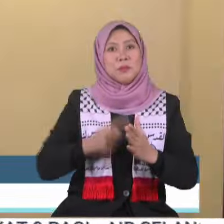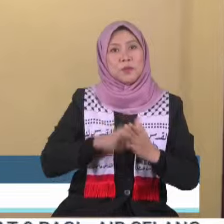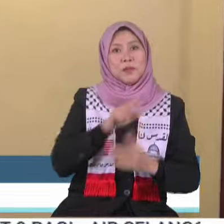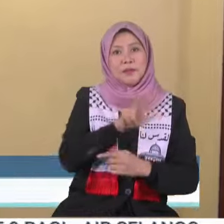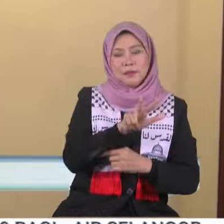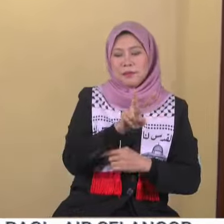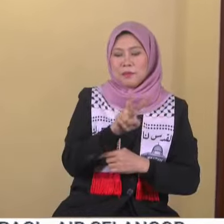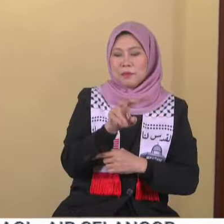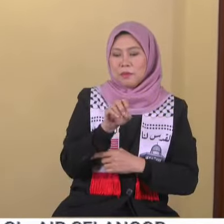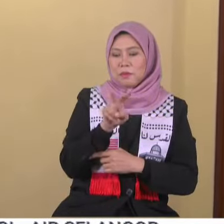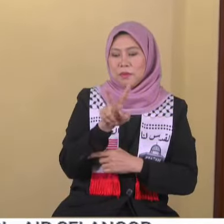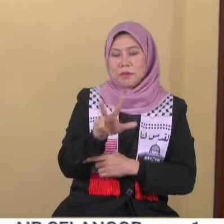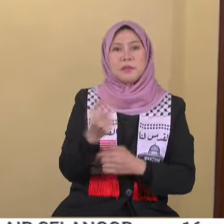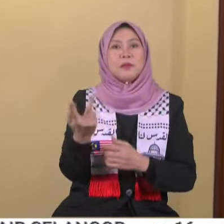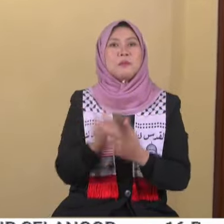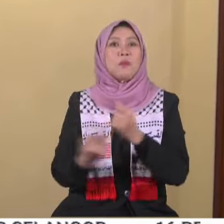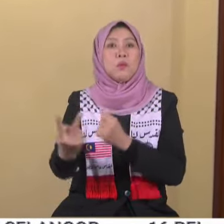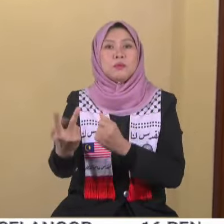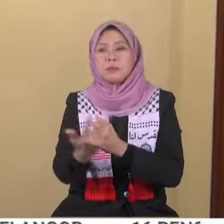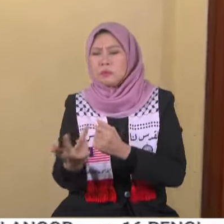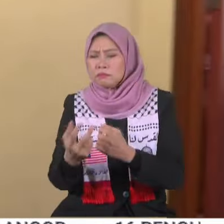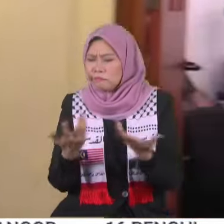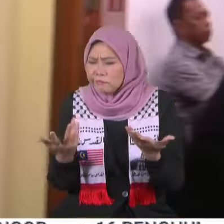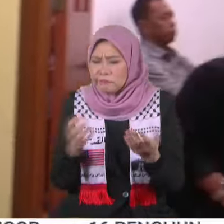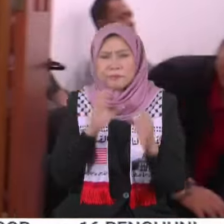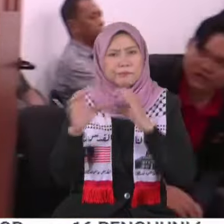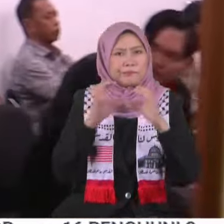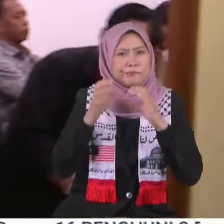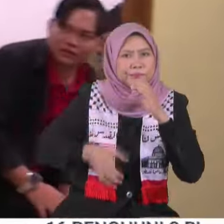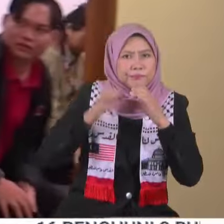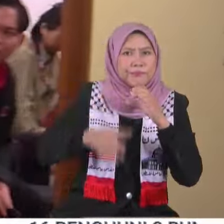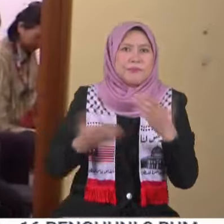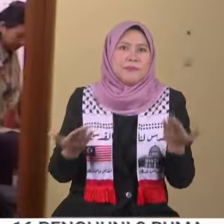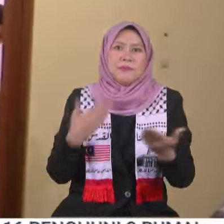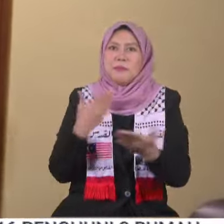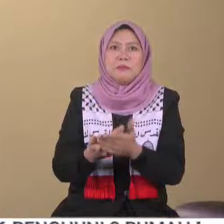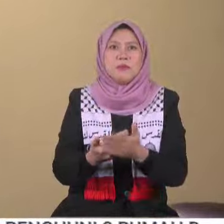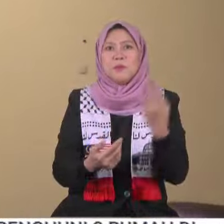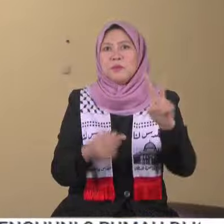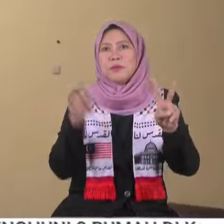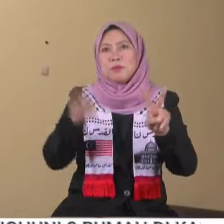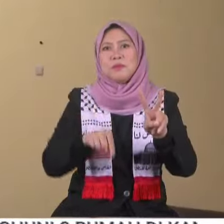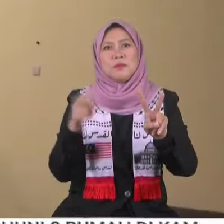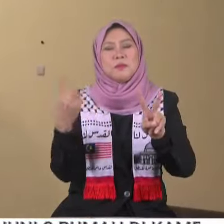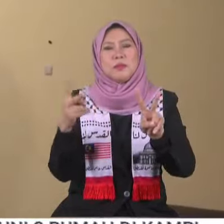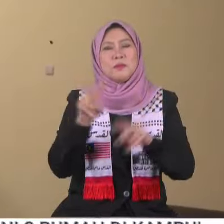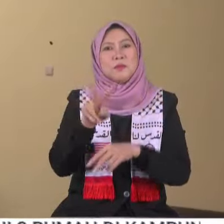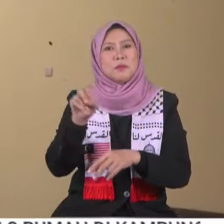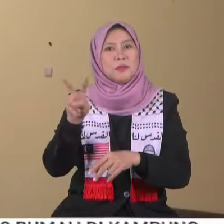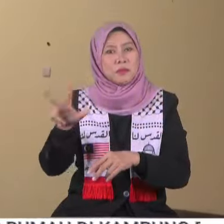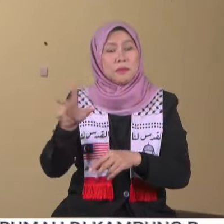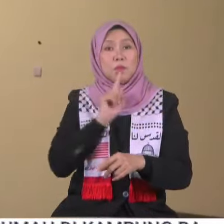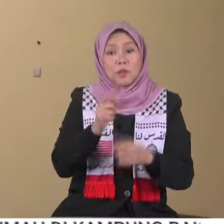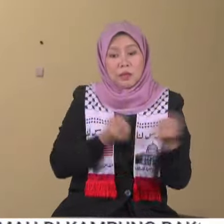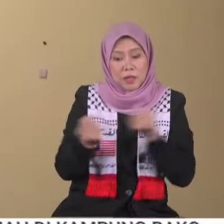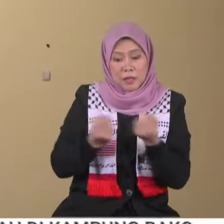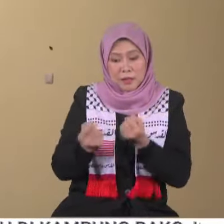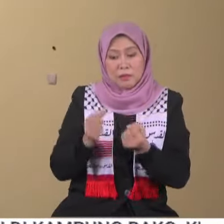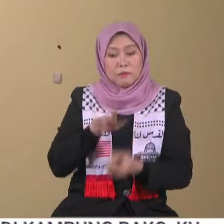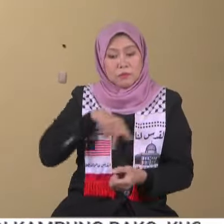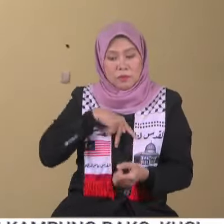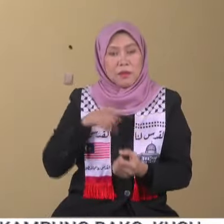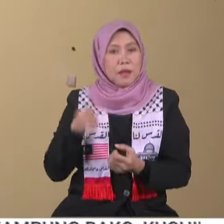Mac 2023, kedua-dua pihak tidak berkomunikasi sehingga 12 Disember 2023, kereta pihak penuntut